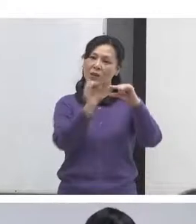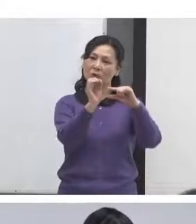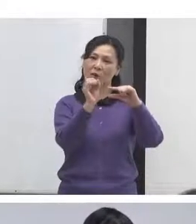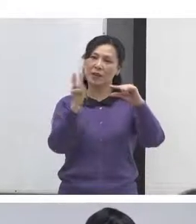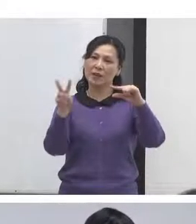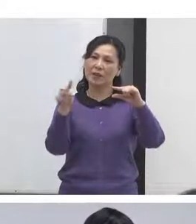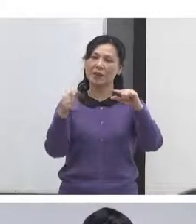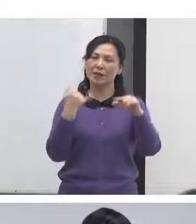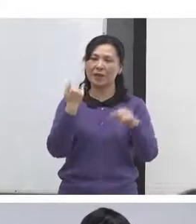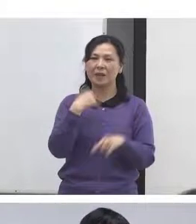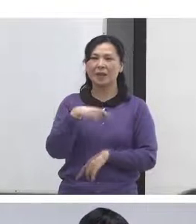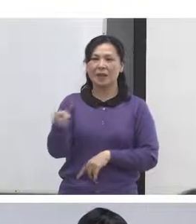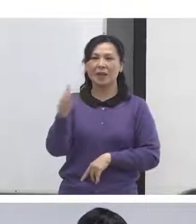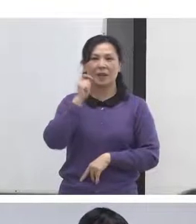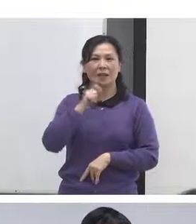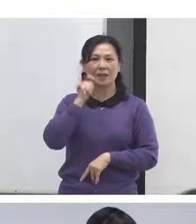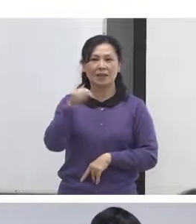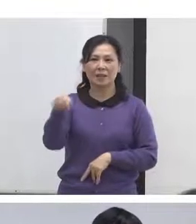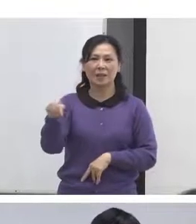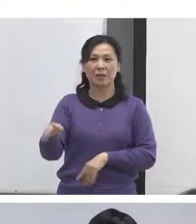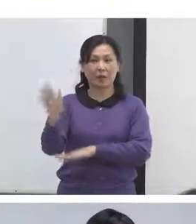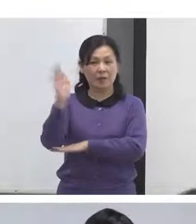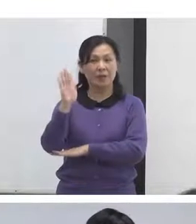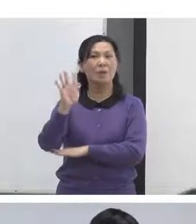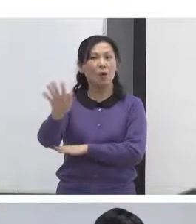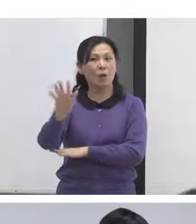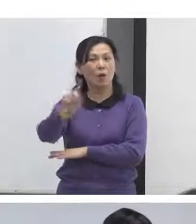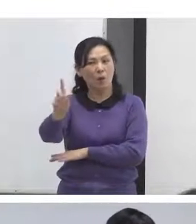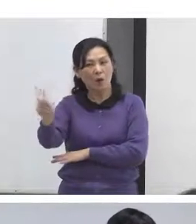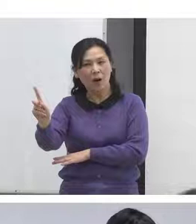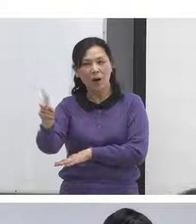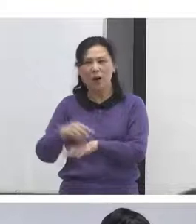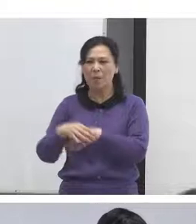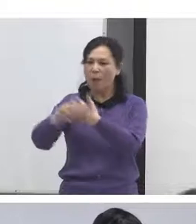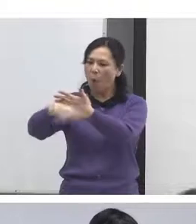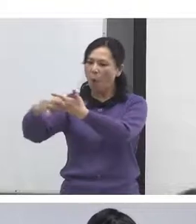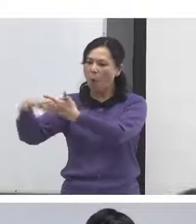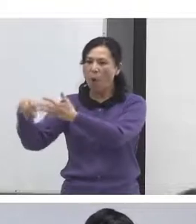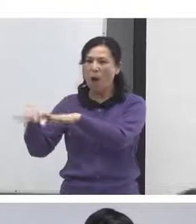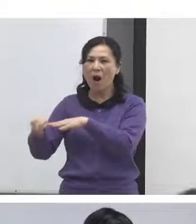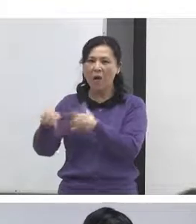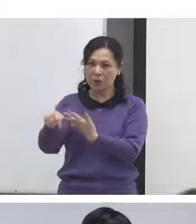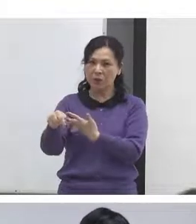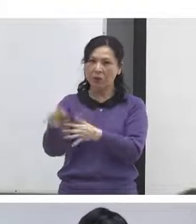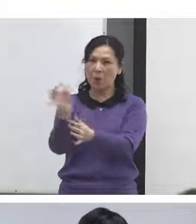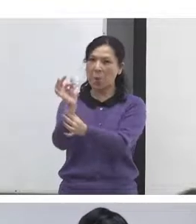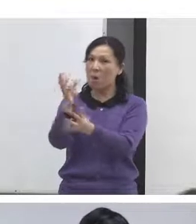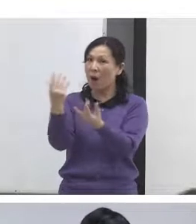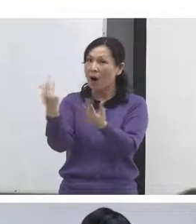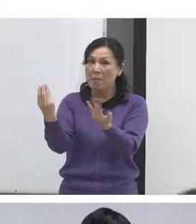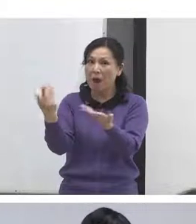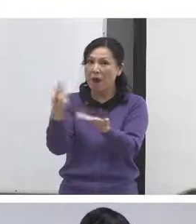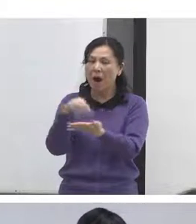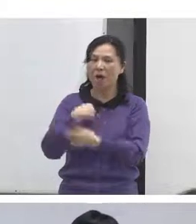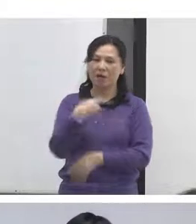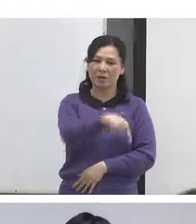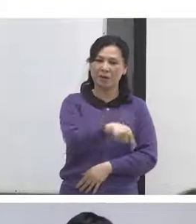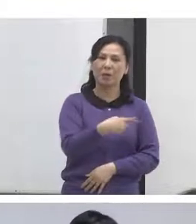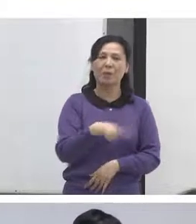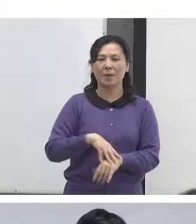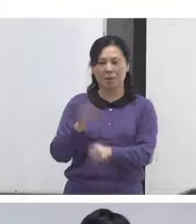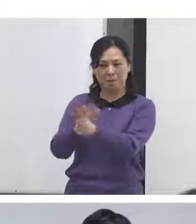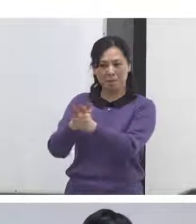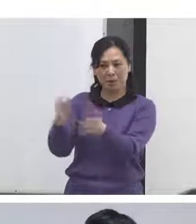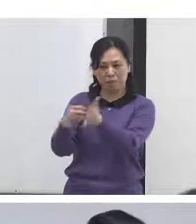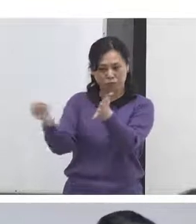拆政府原地重建，就是政府本来有什么东西它是不够完整不够好的，那么我们民间可能就是去拆掉它然后